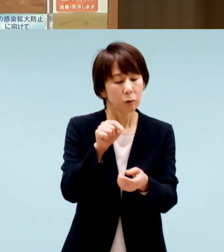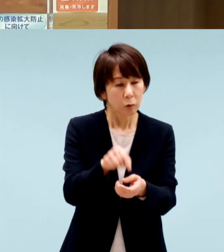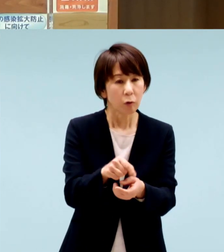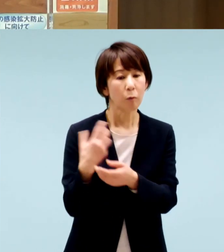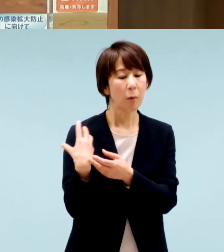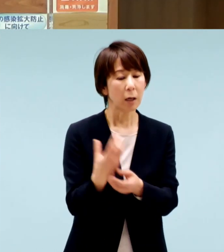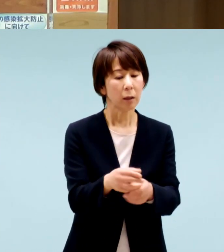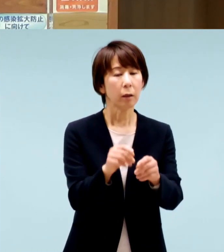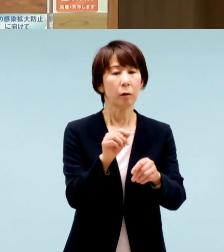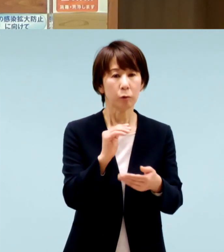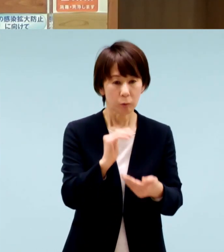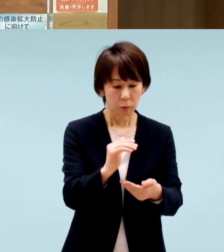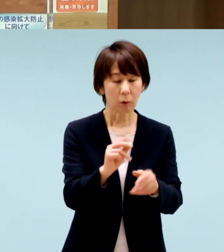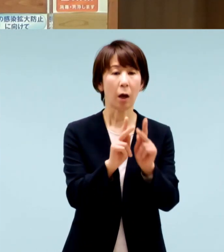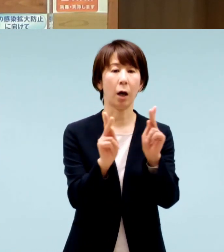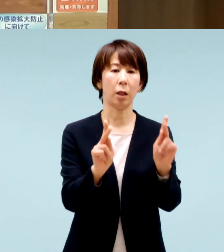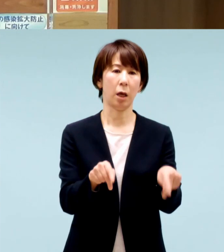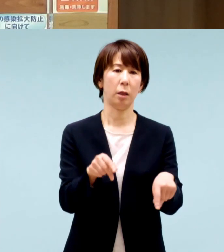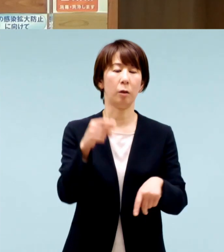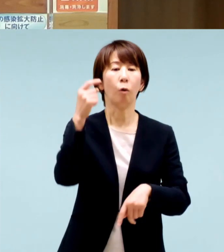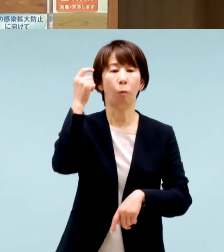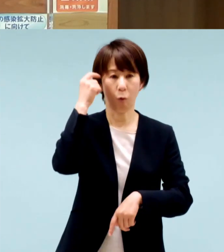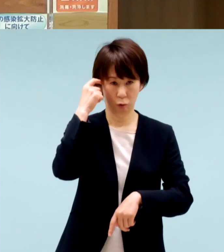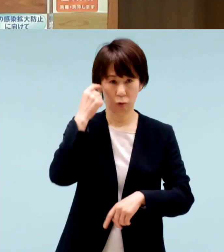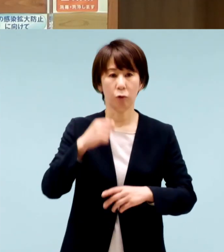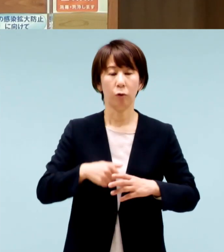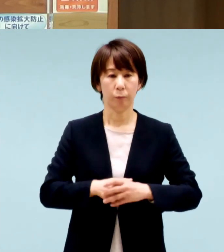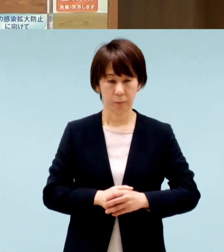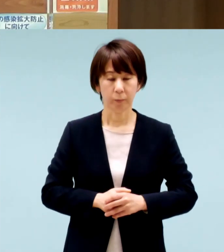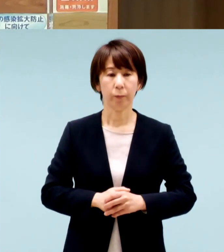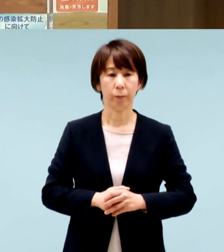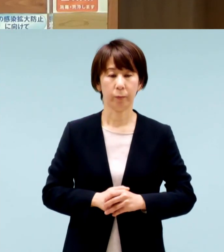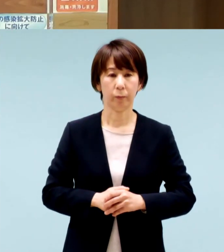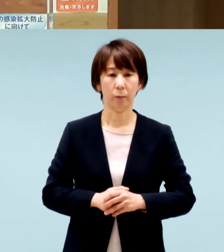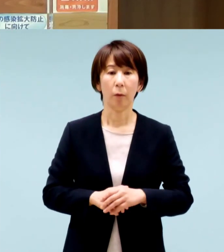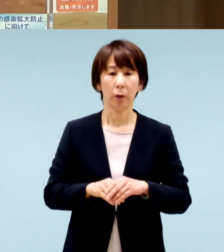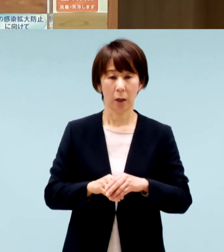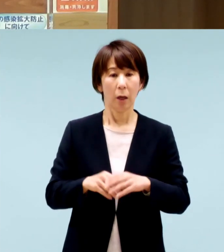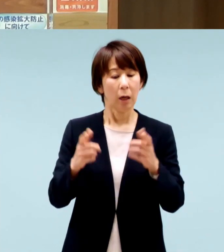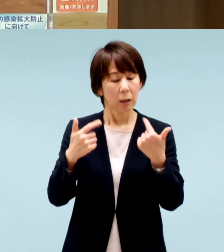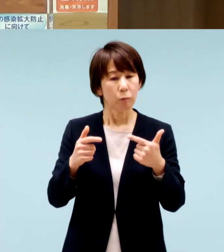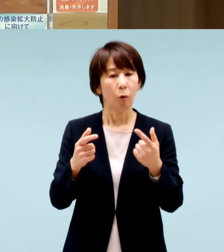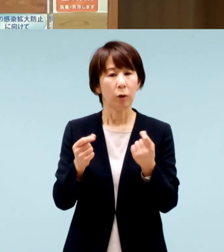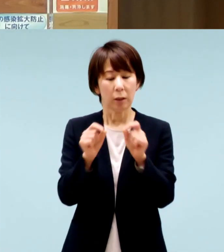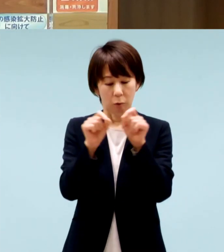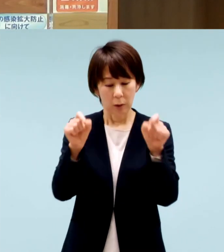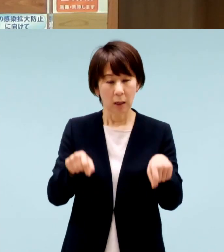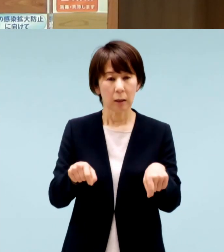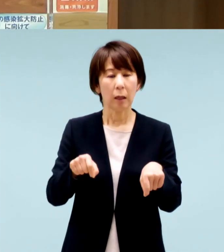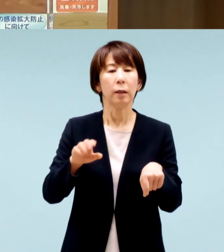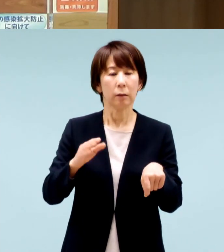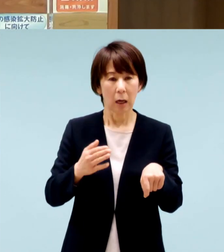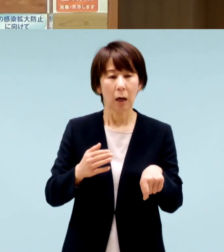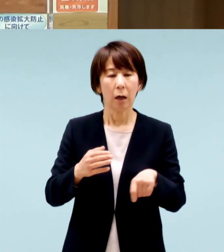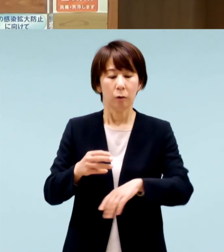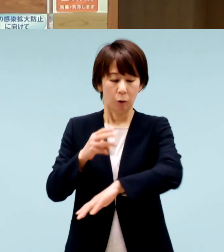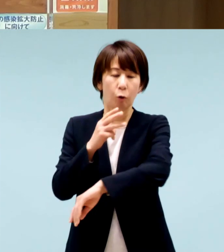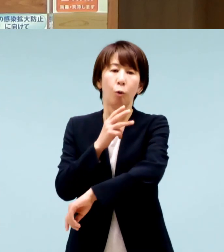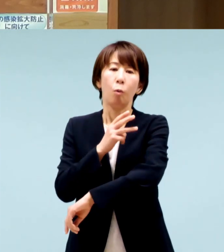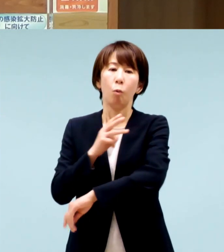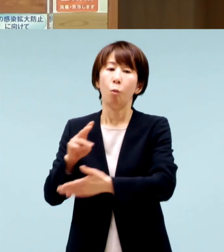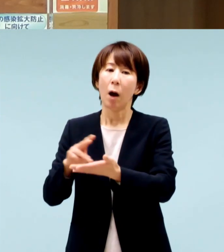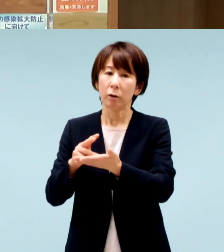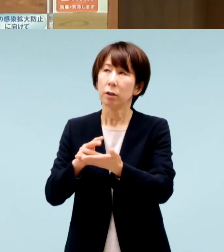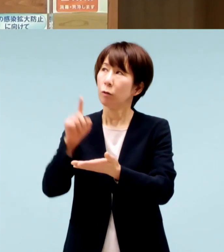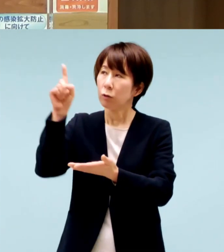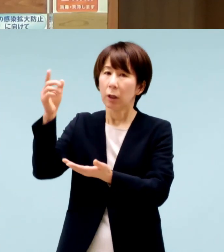そもそもワクチンの供給、まあ、これ毎回そうなんですけども、ワクチンの供給のこの、見通しですよね。ファイザーと